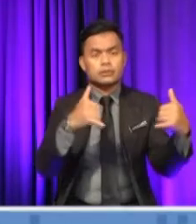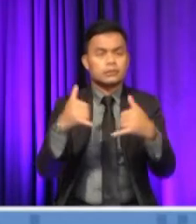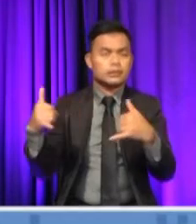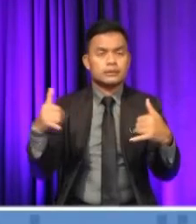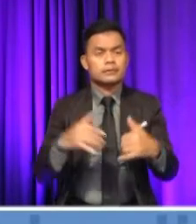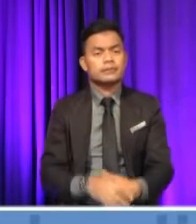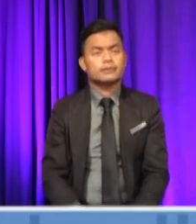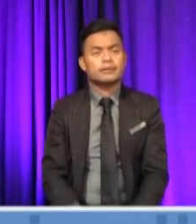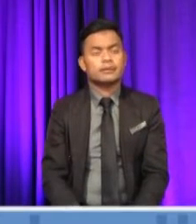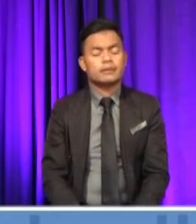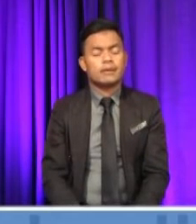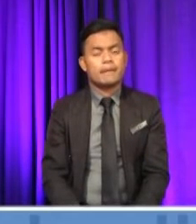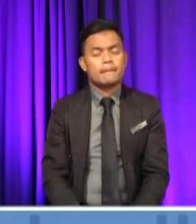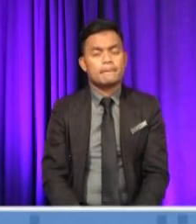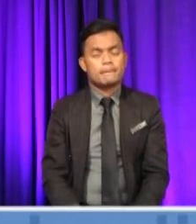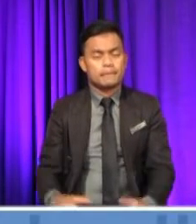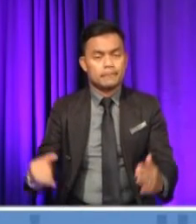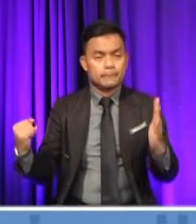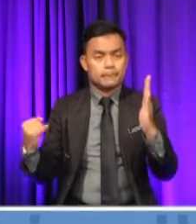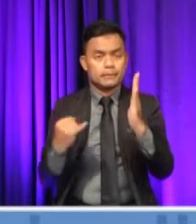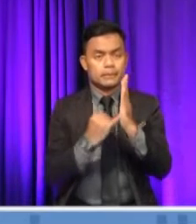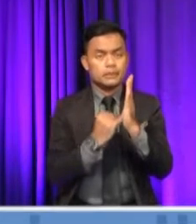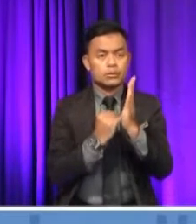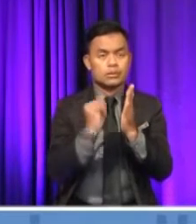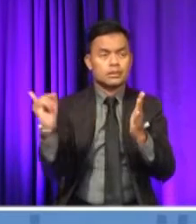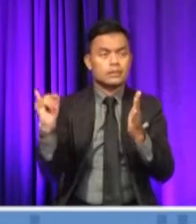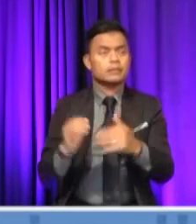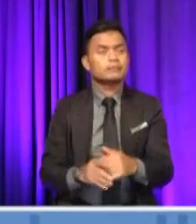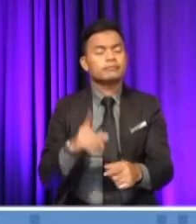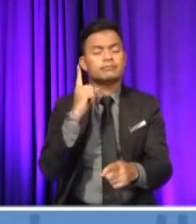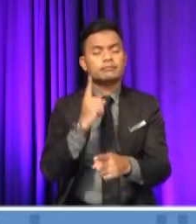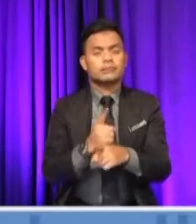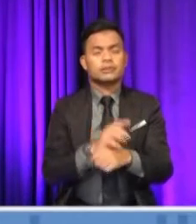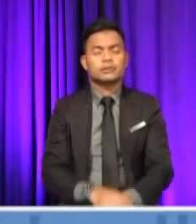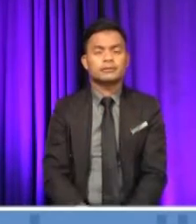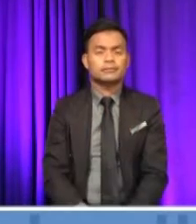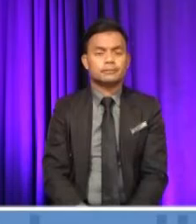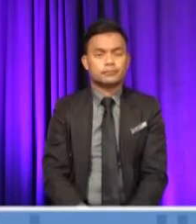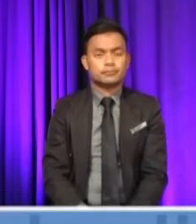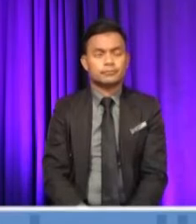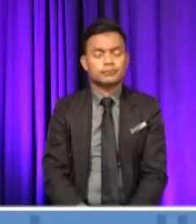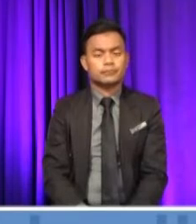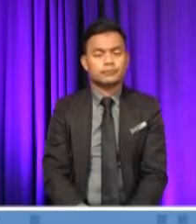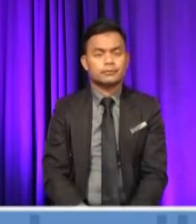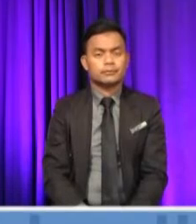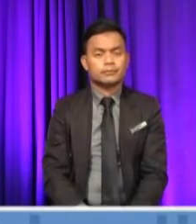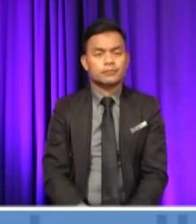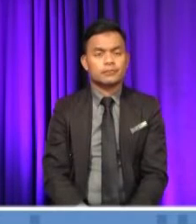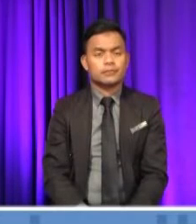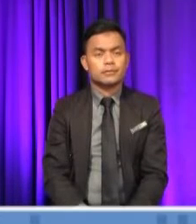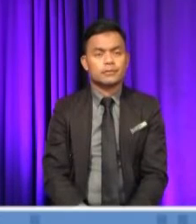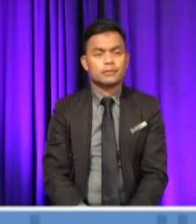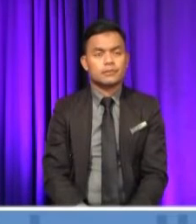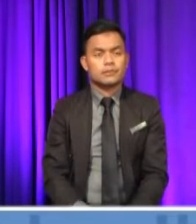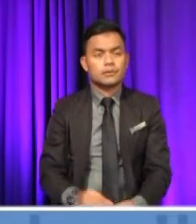ialah penyongsang. Penyongsang. Okey. Okey, betul, bagus. Terbaik. Penyongsang atau inverter. Okey, yang